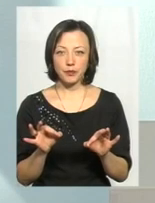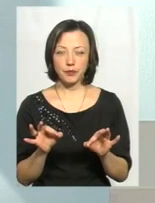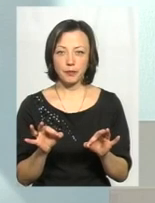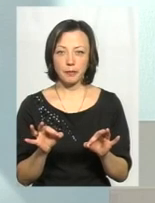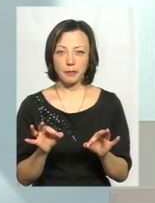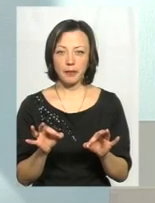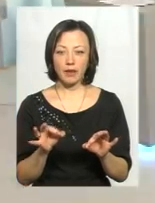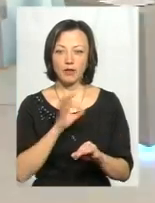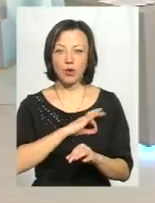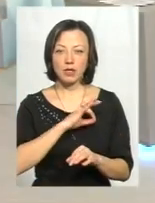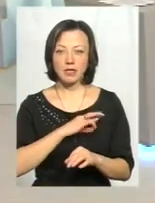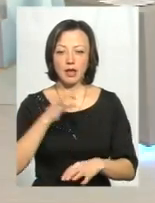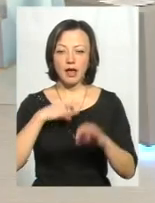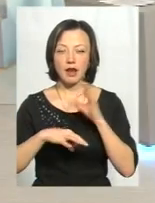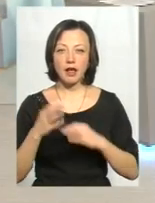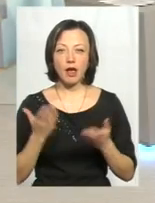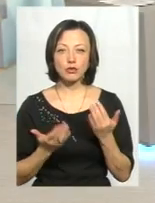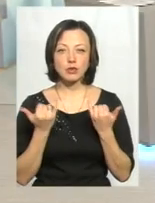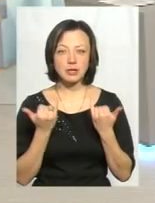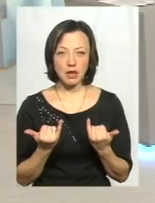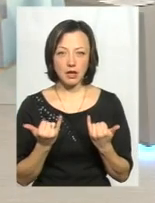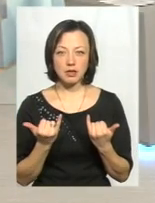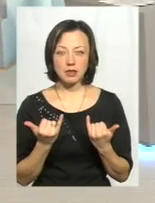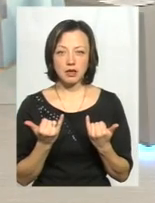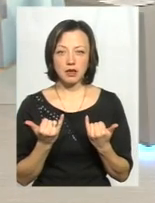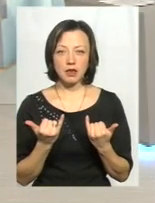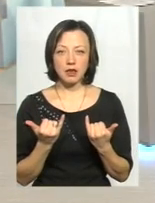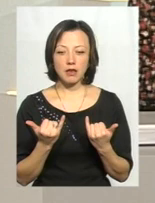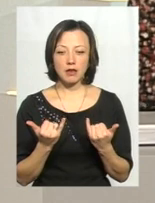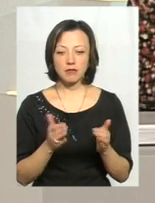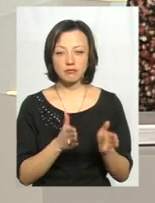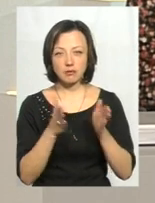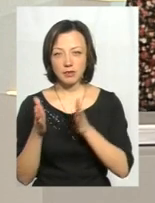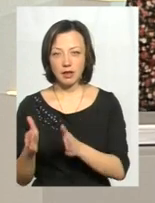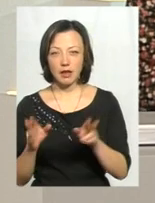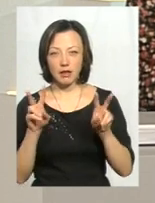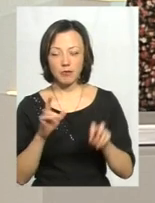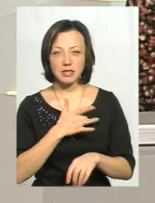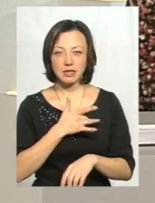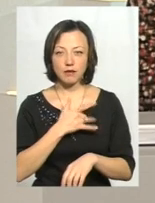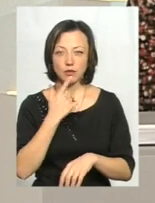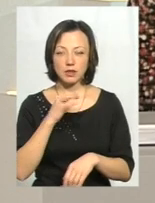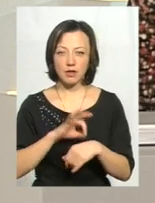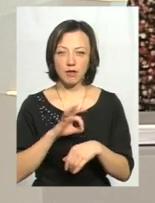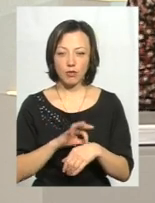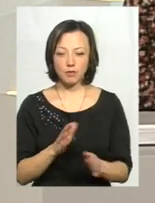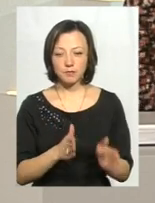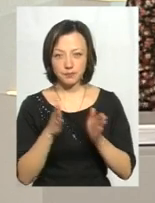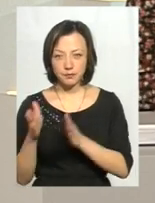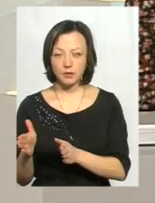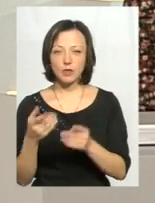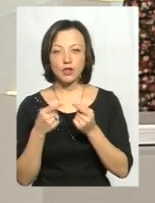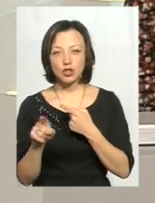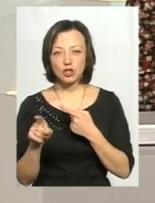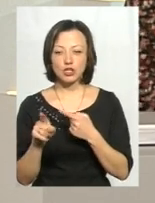правильне використання ліків. А якщо ми зараз відхилимося від теми серцево-судинних захворювань, будь-які